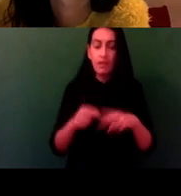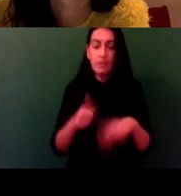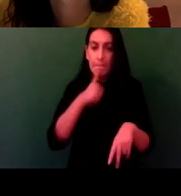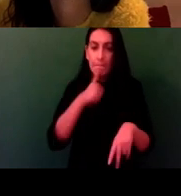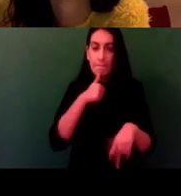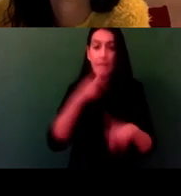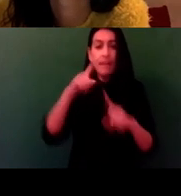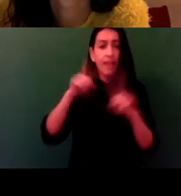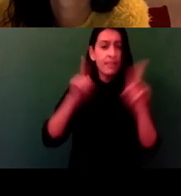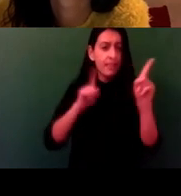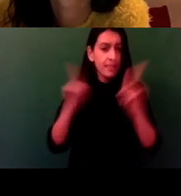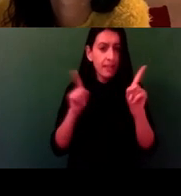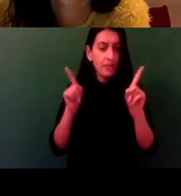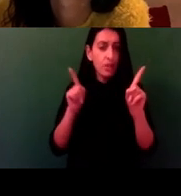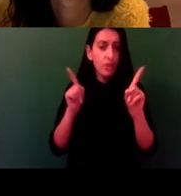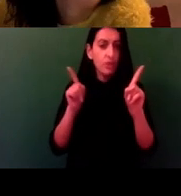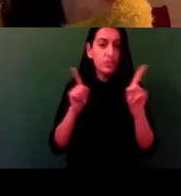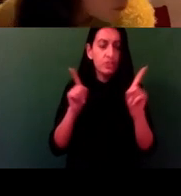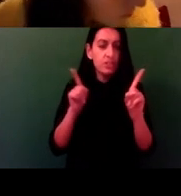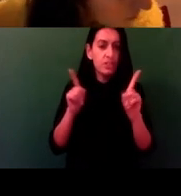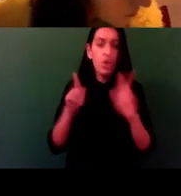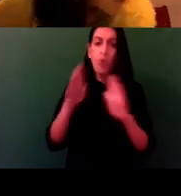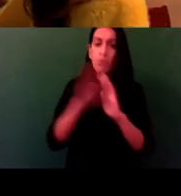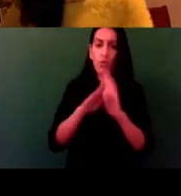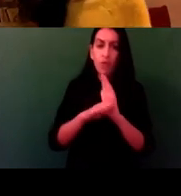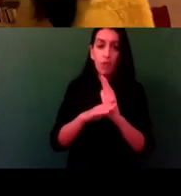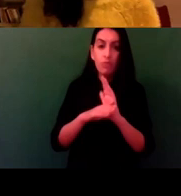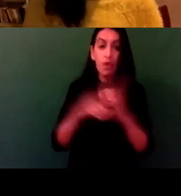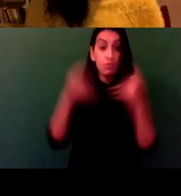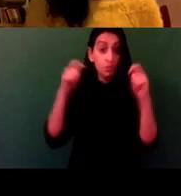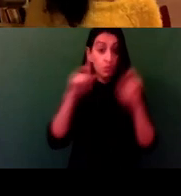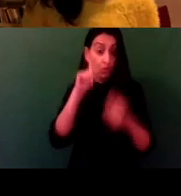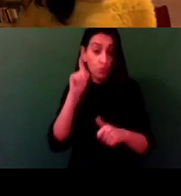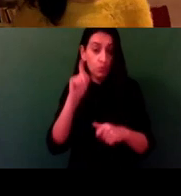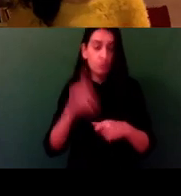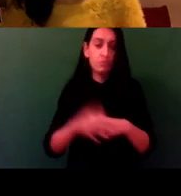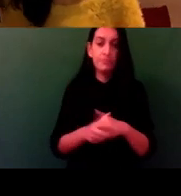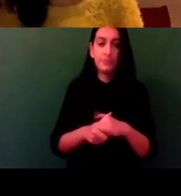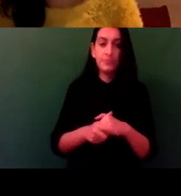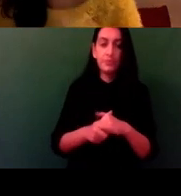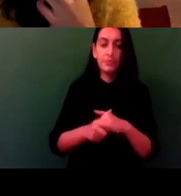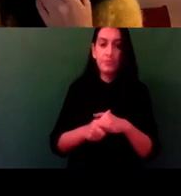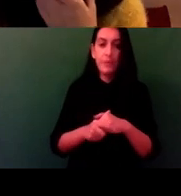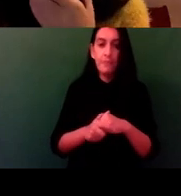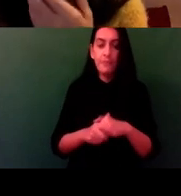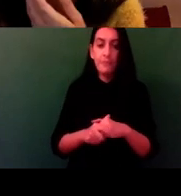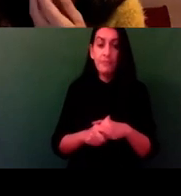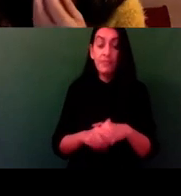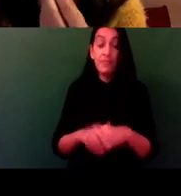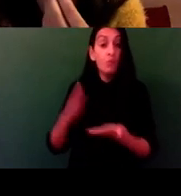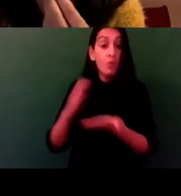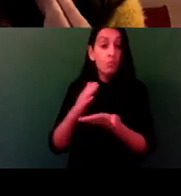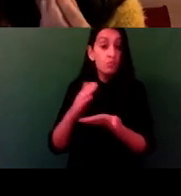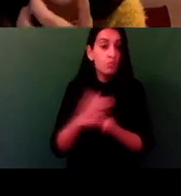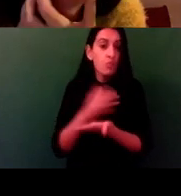şekilde dijital anketler, esnafla kent sakiniyle konuşmalar neticesinde toplanan veriler hangi metotlarla analiz ediliyor? Yani